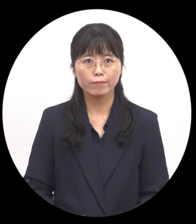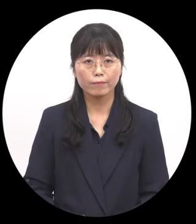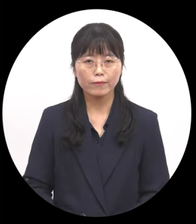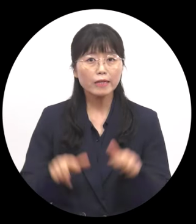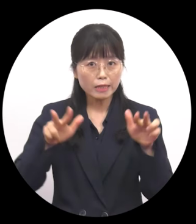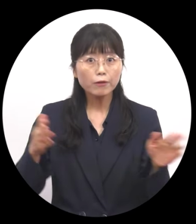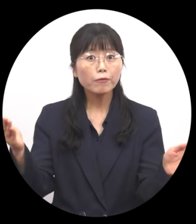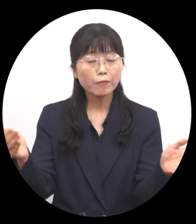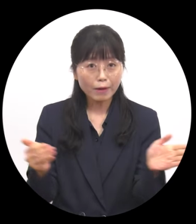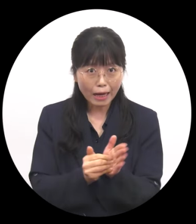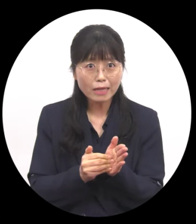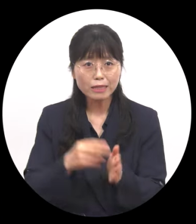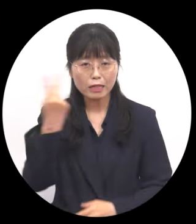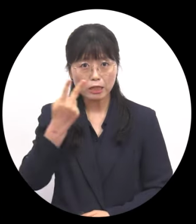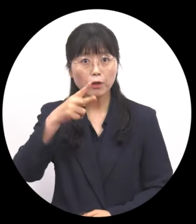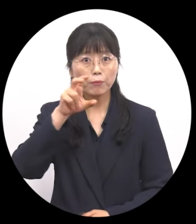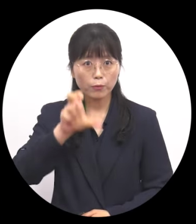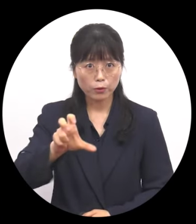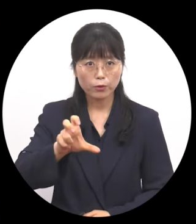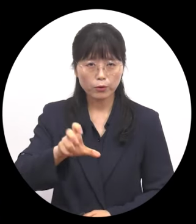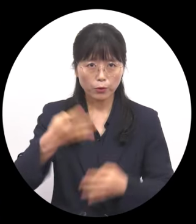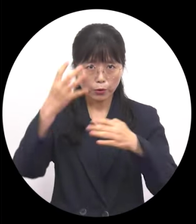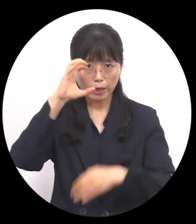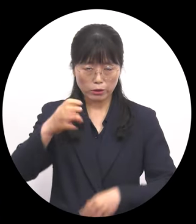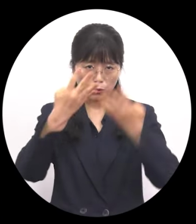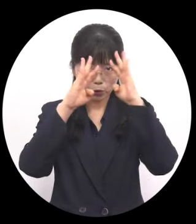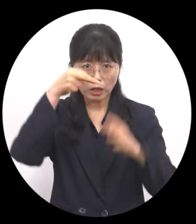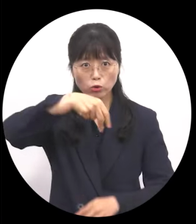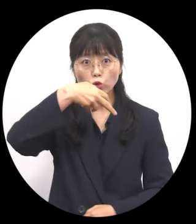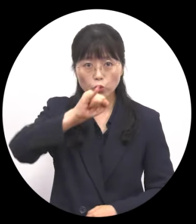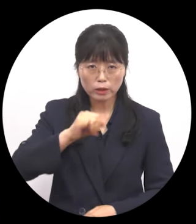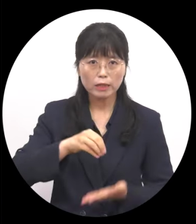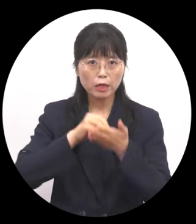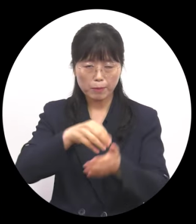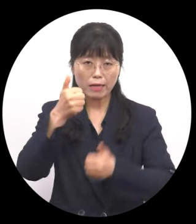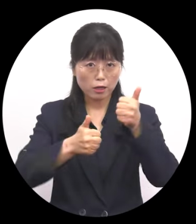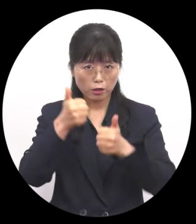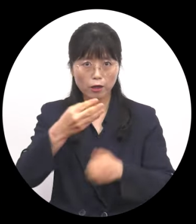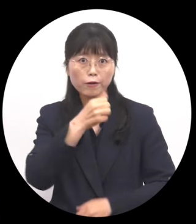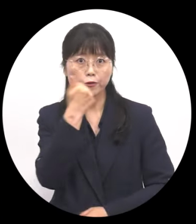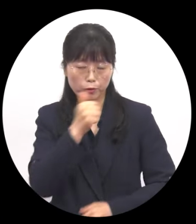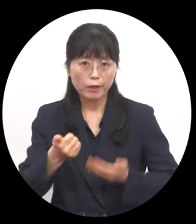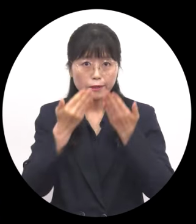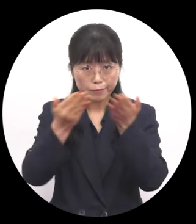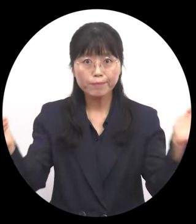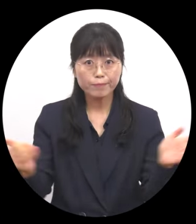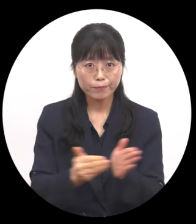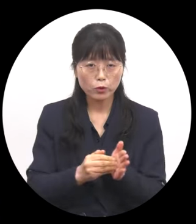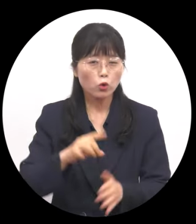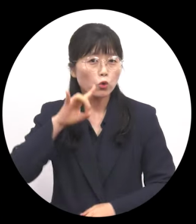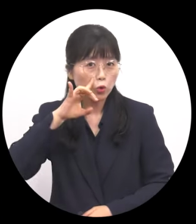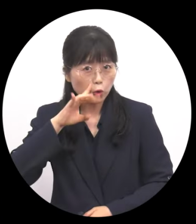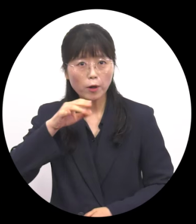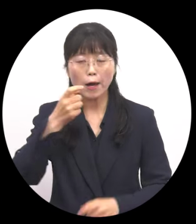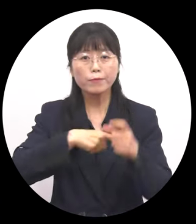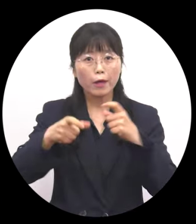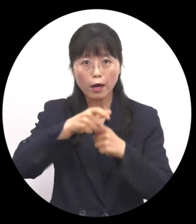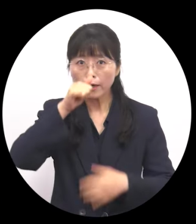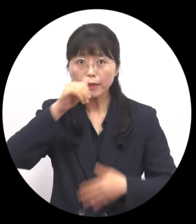네, 지금까지 2025학년도 가톨릭대 수시 입학 전형 안내를 해드렸는데요. 궁금하신 점이